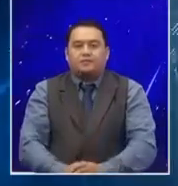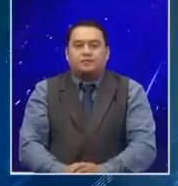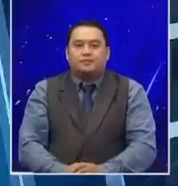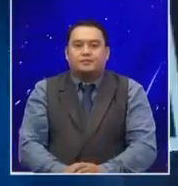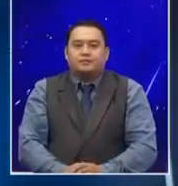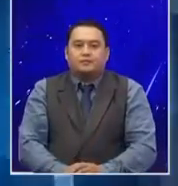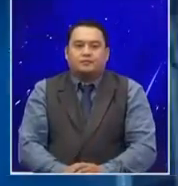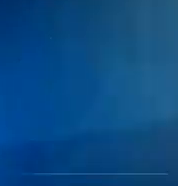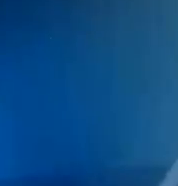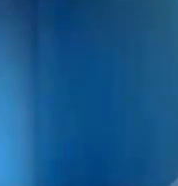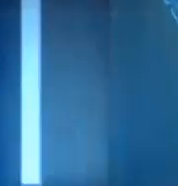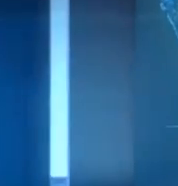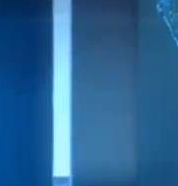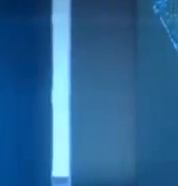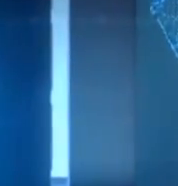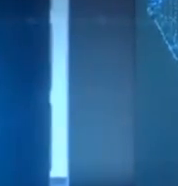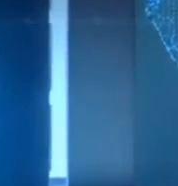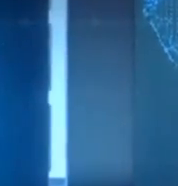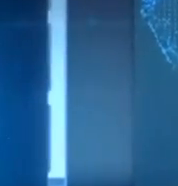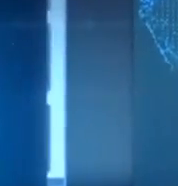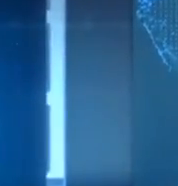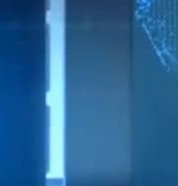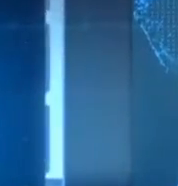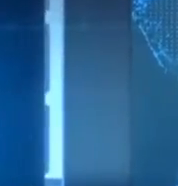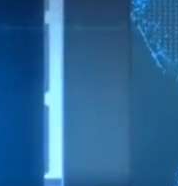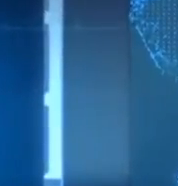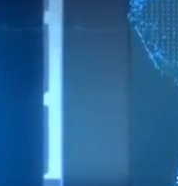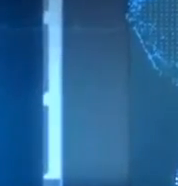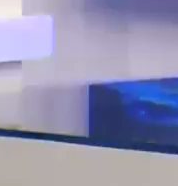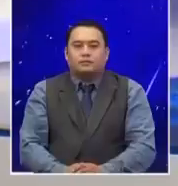Илиман Раймбеков, Ренат Утеев при поддержке телерадиокомплекса «Президента».